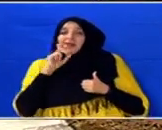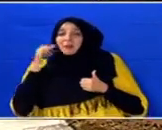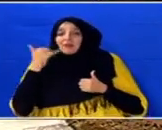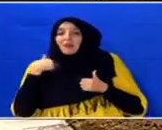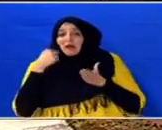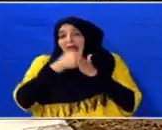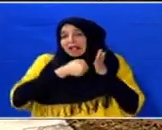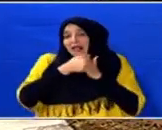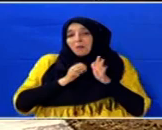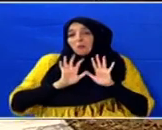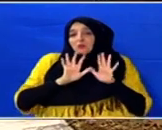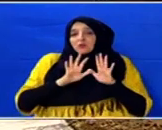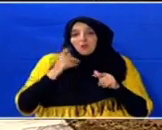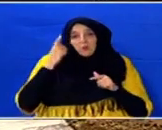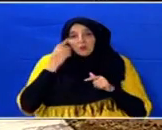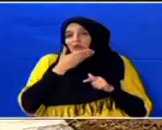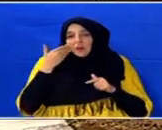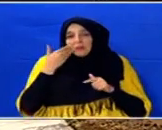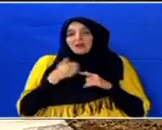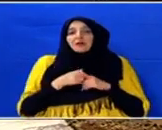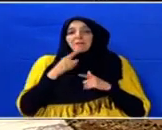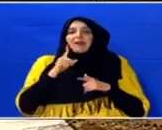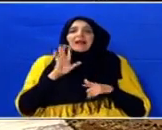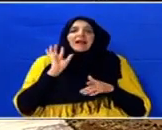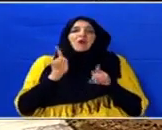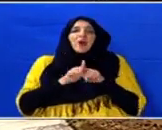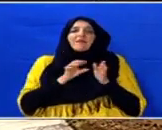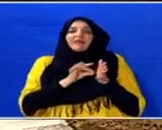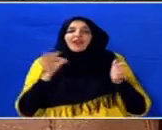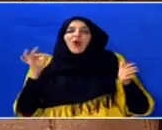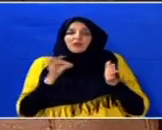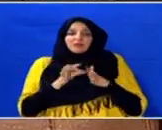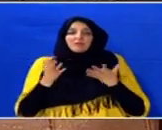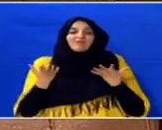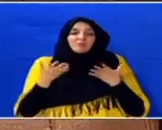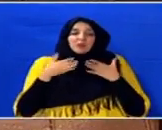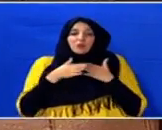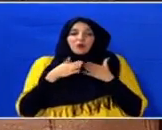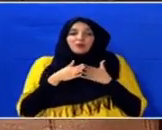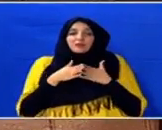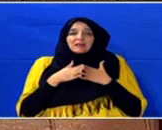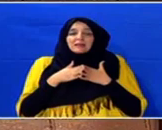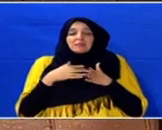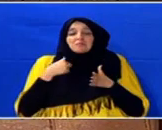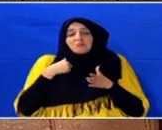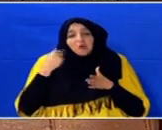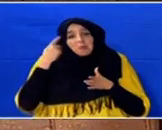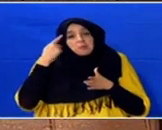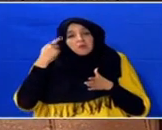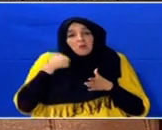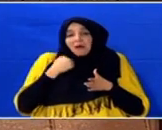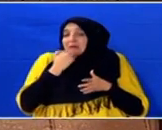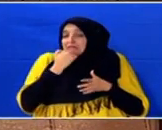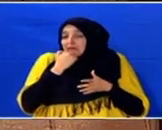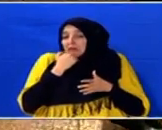إرجاع يعني هذه الأيام ما تقولها صومي تنصحها فهي الآن يعني تحوس يعني على الفتوى